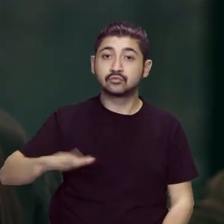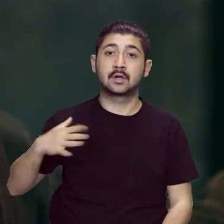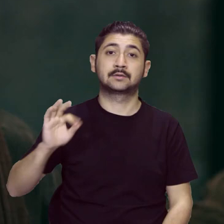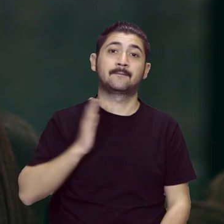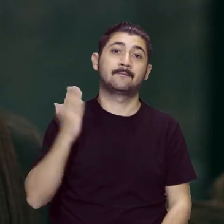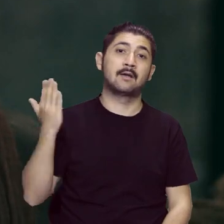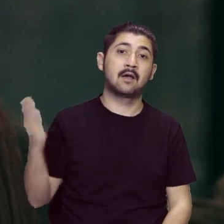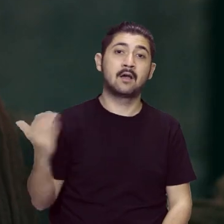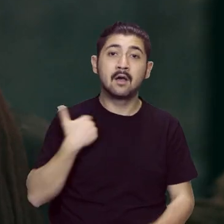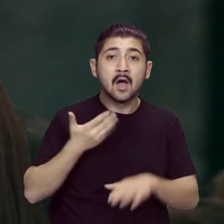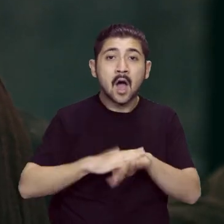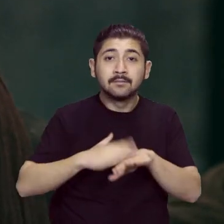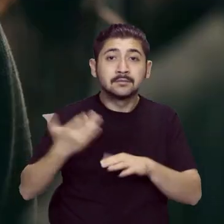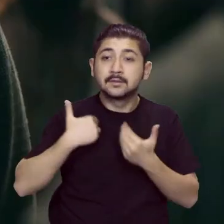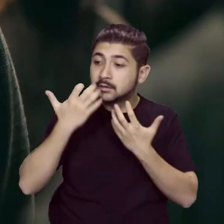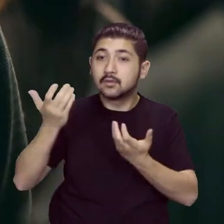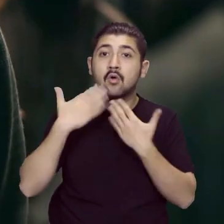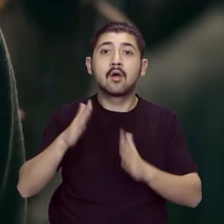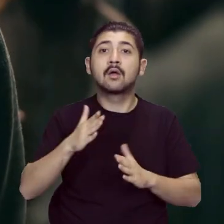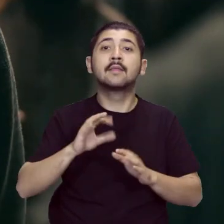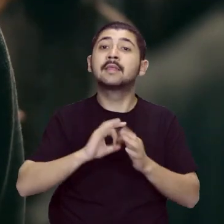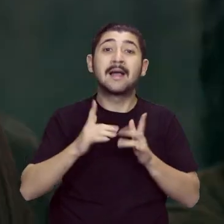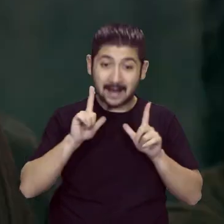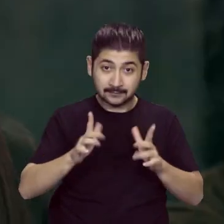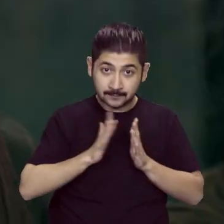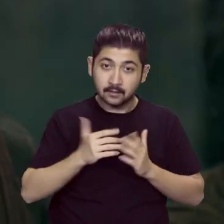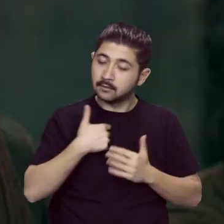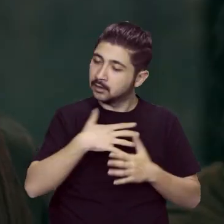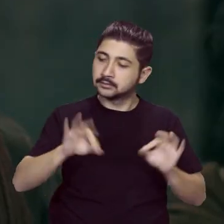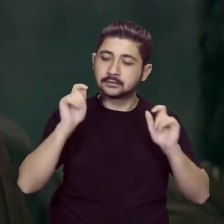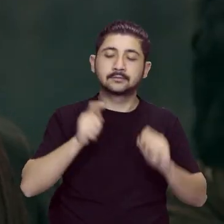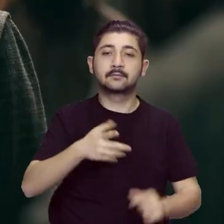var. Ne yaparlar biz olmadan? Ne gerekiyorsa biz halledeceğiz.